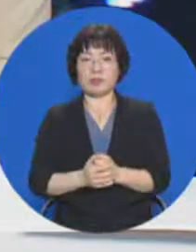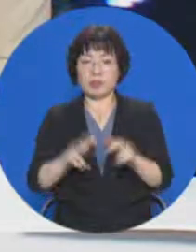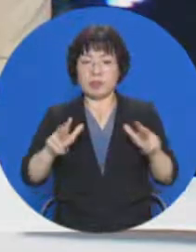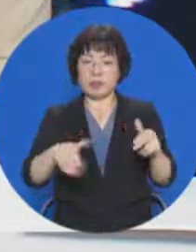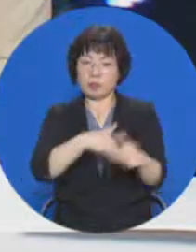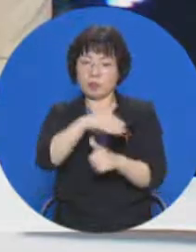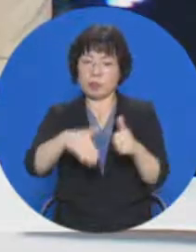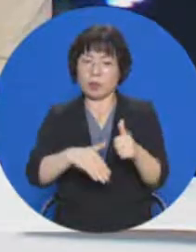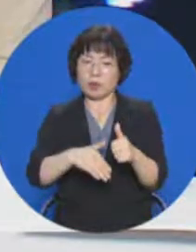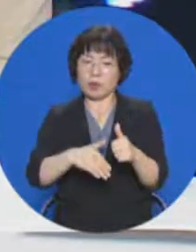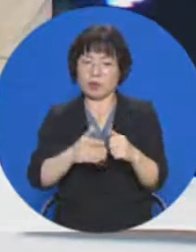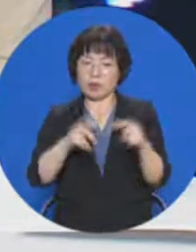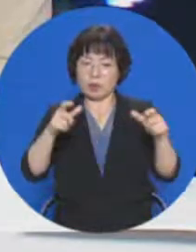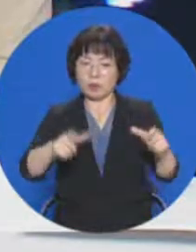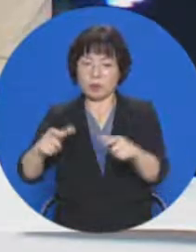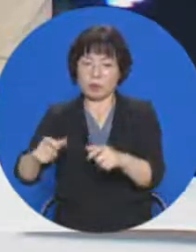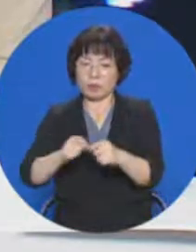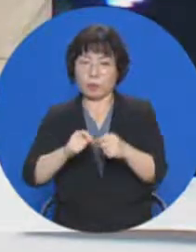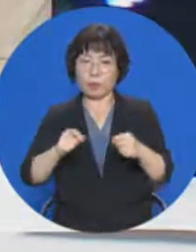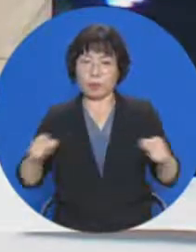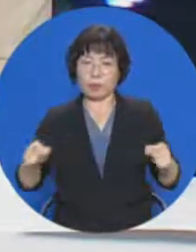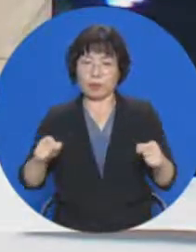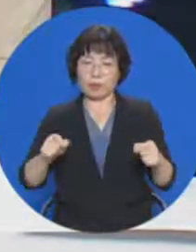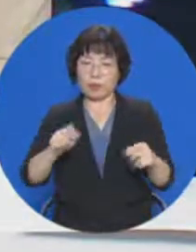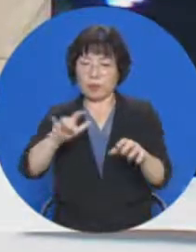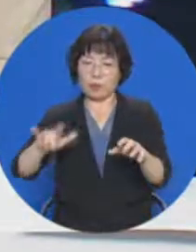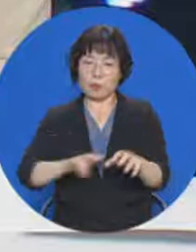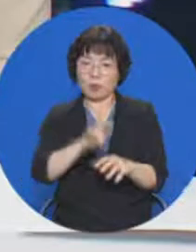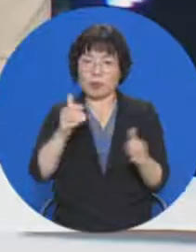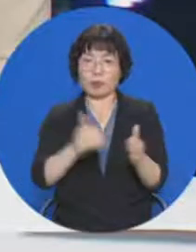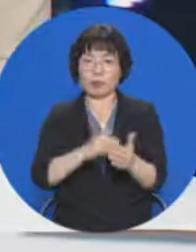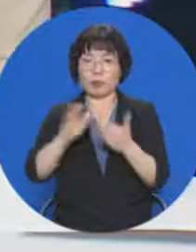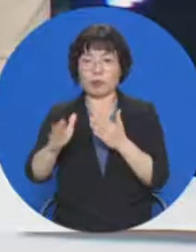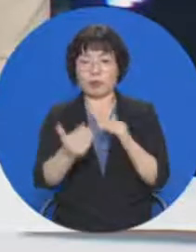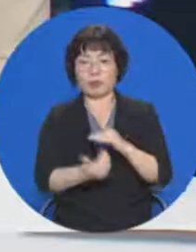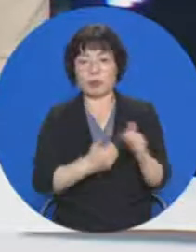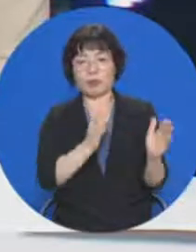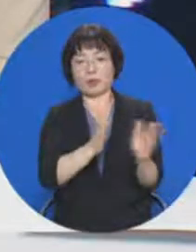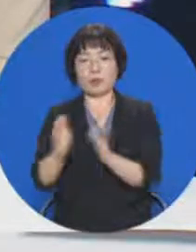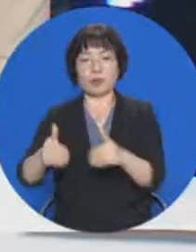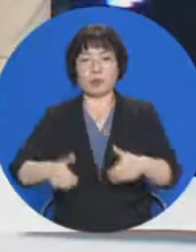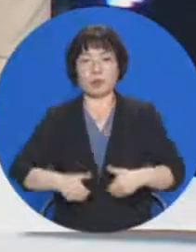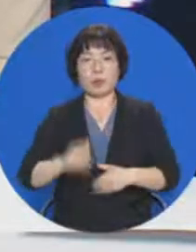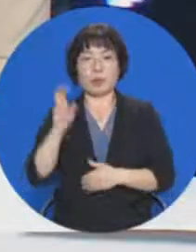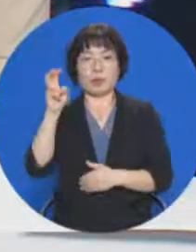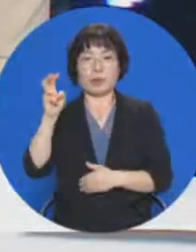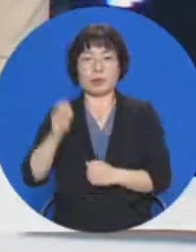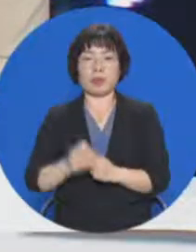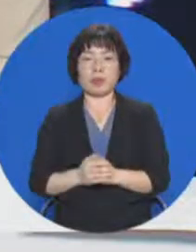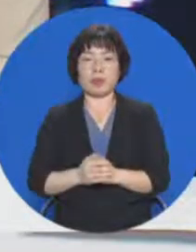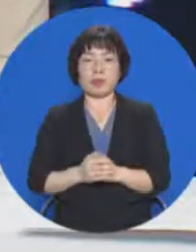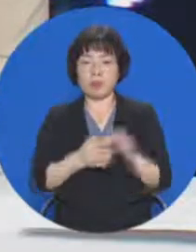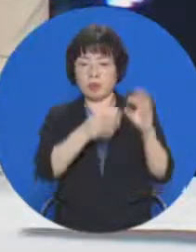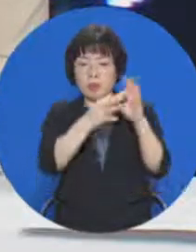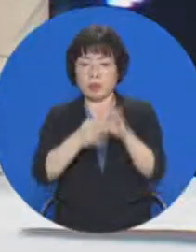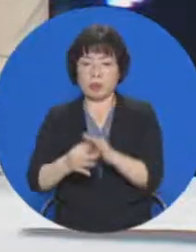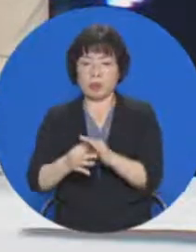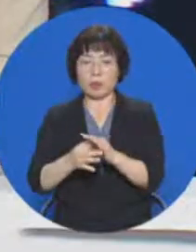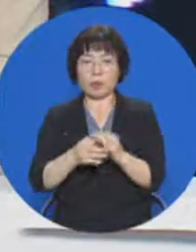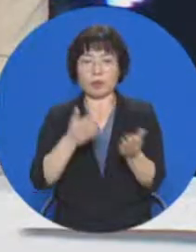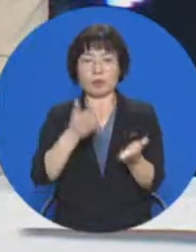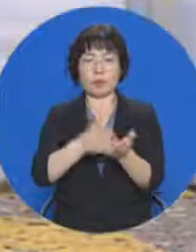시점의 위기를 넘어 지역에서도 장기적으로 이제 포스트 코로나 시대를 대비해 나가야 할 시점입니다. 계속해서 강서영